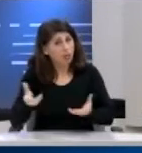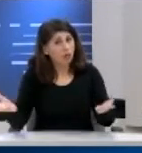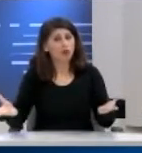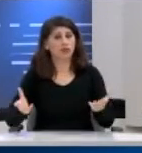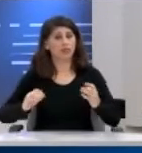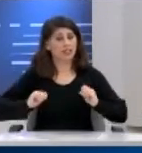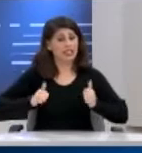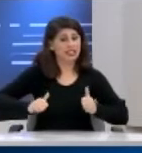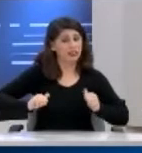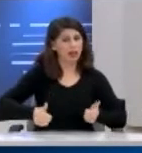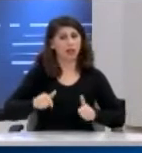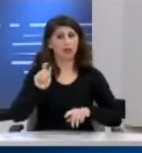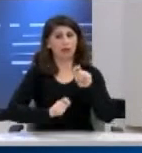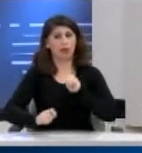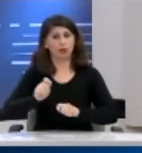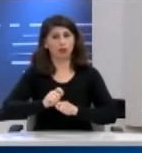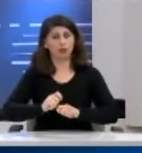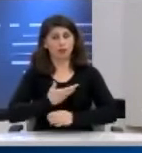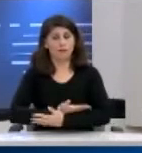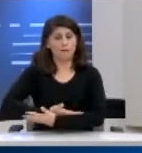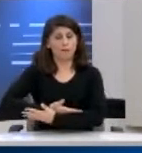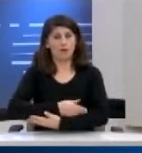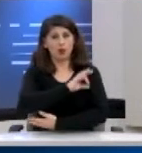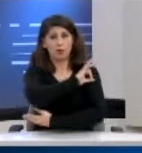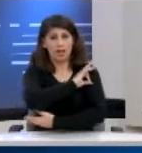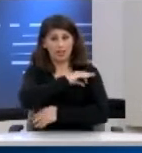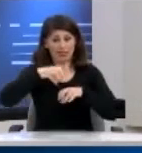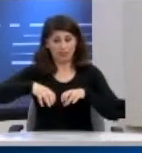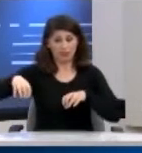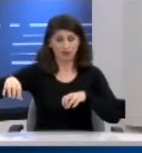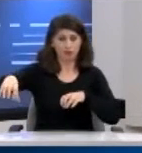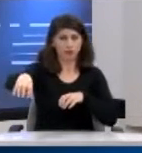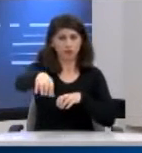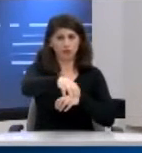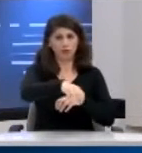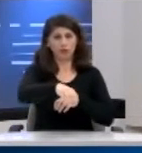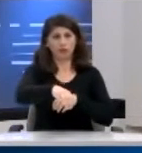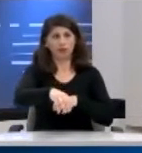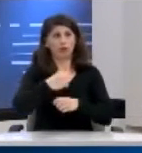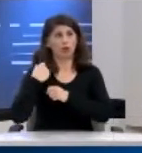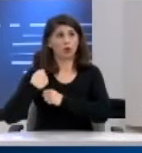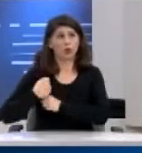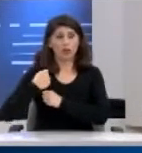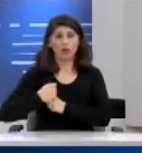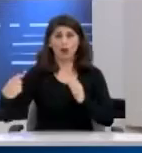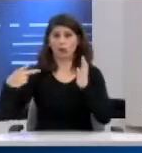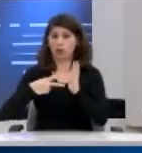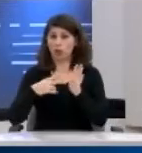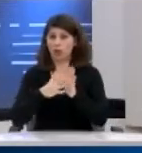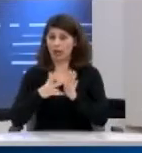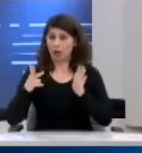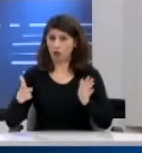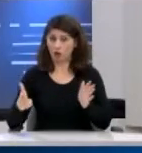φτιαχτούν παιδικοί και βρεφονηπιακοί σταθμοί. Το Γενάρη του 2018